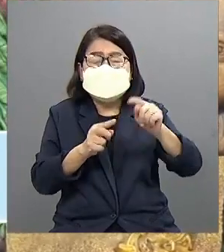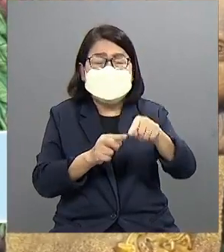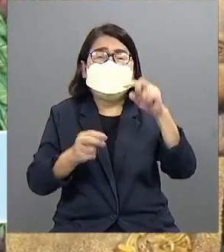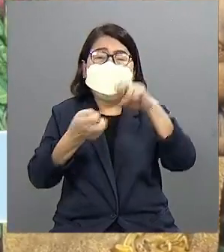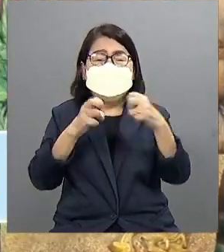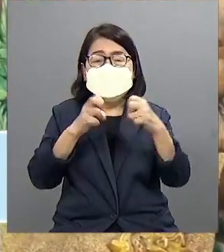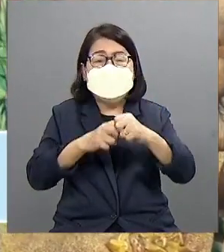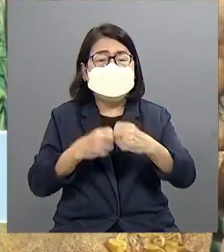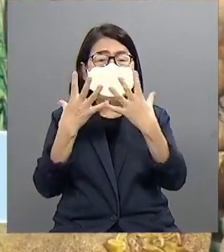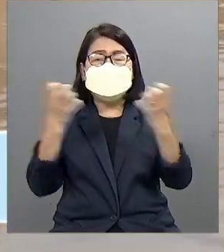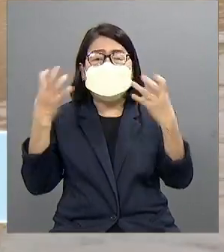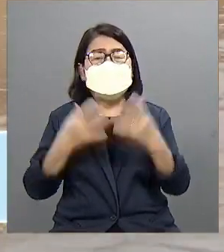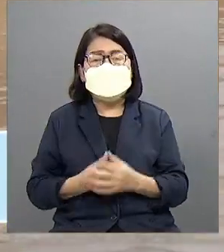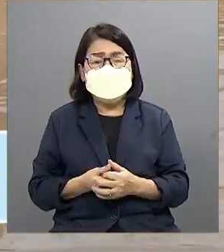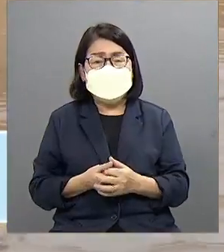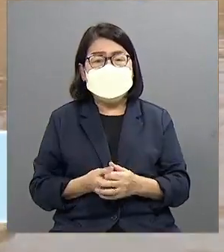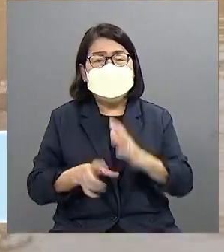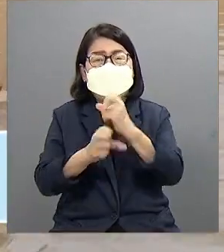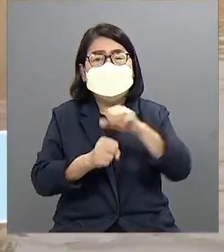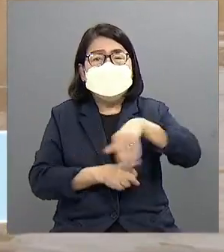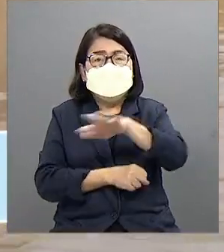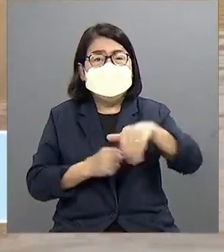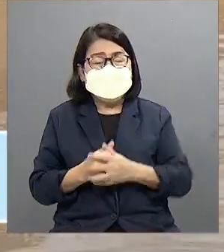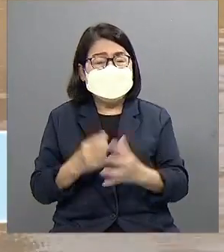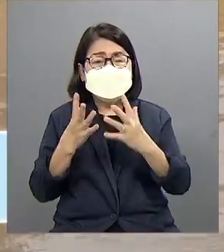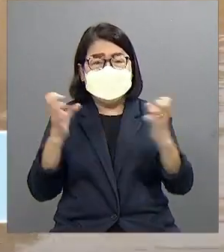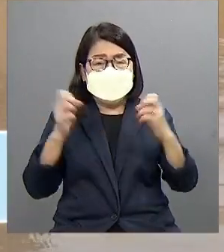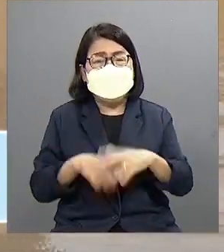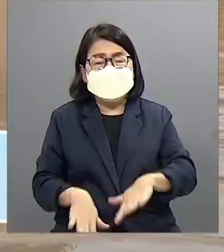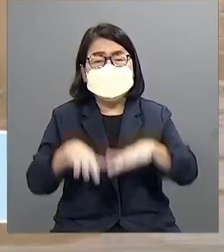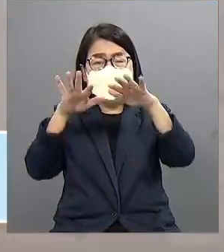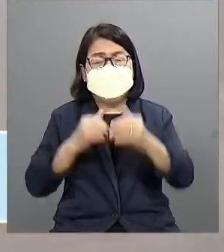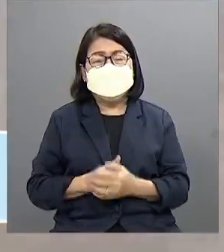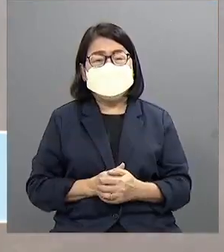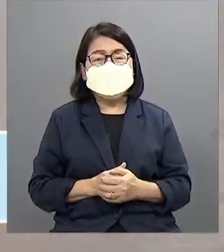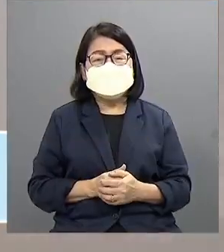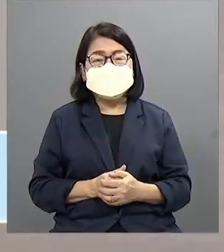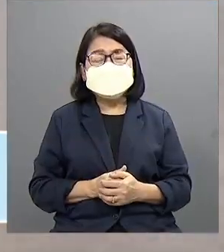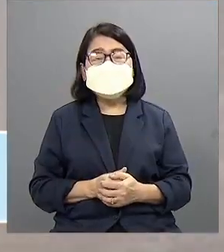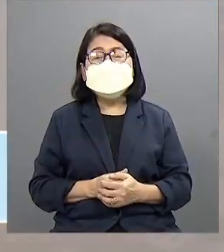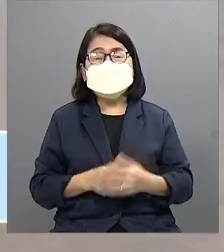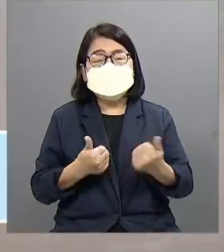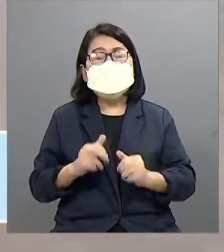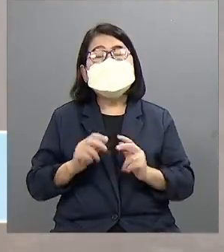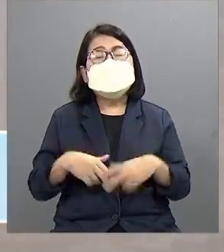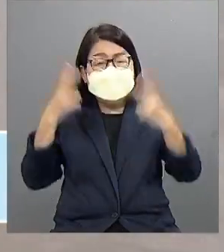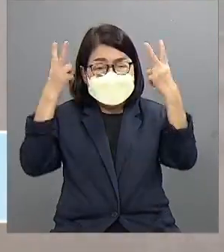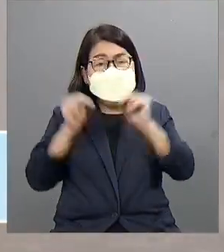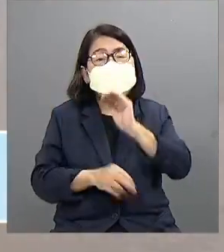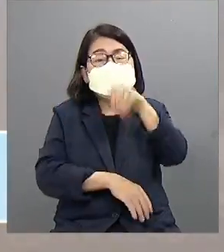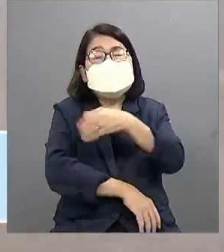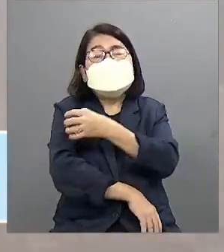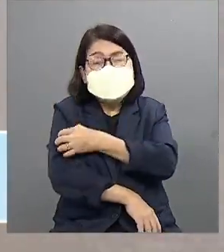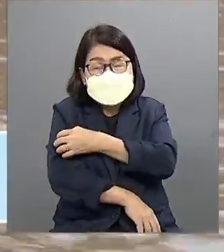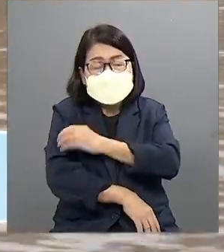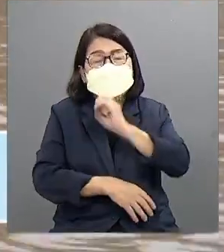ายโอ้นี่นะสินค้าเสียหายนะคะนายชรินทร์เปลี่ยนกระโทกค่ะเป็นนายกเทศมนตรีตำบลด่านเกวียนก็บอกว่าฝนต